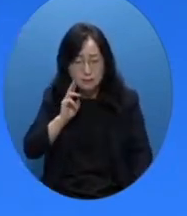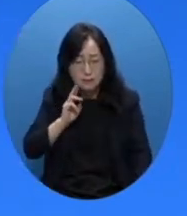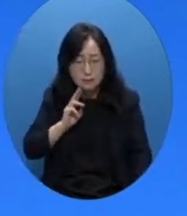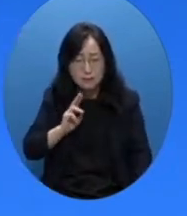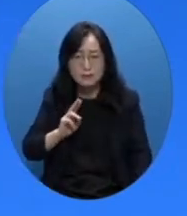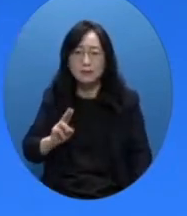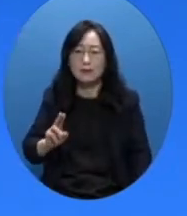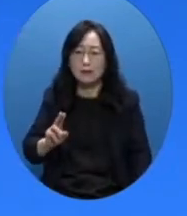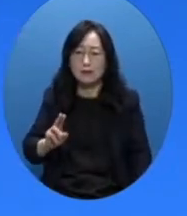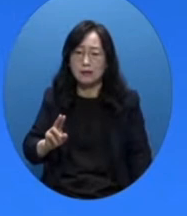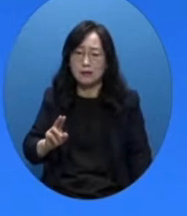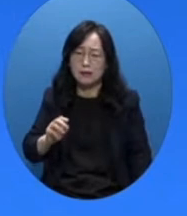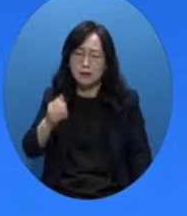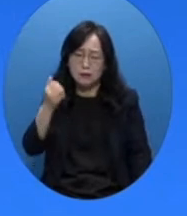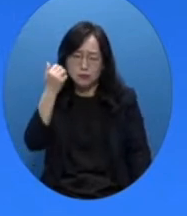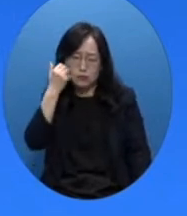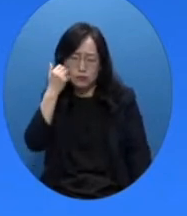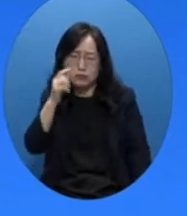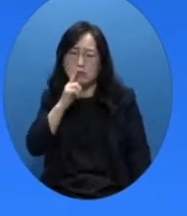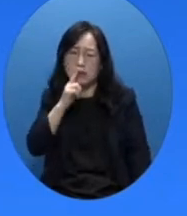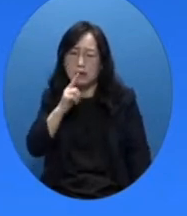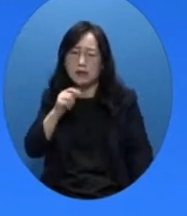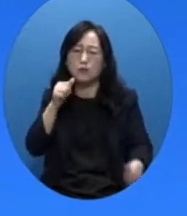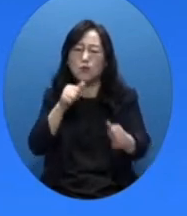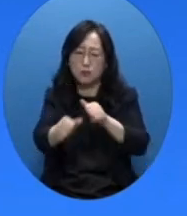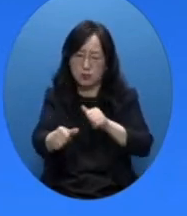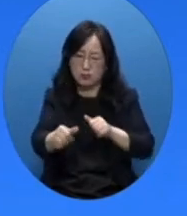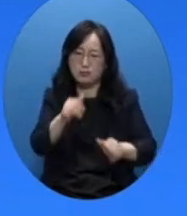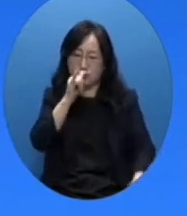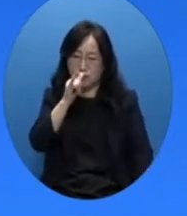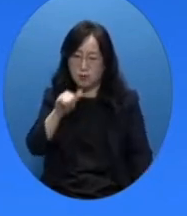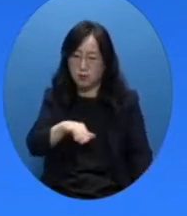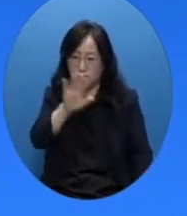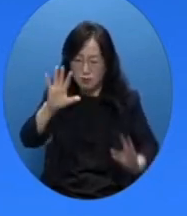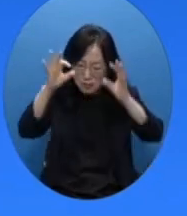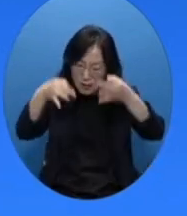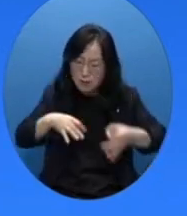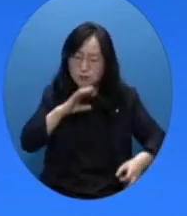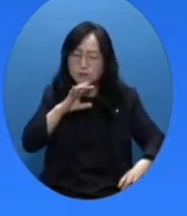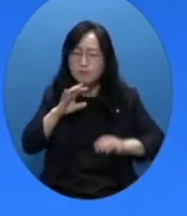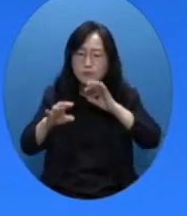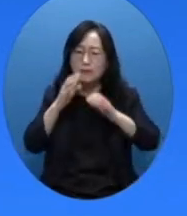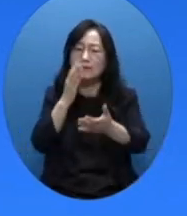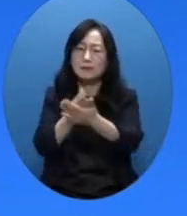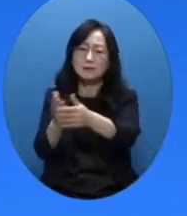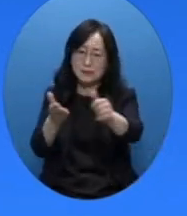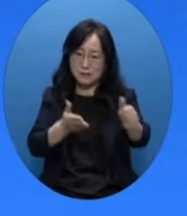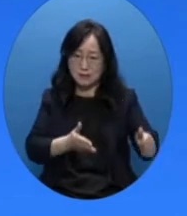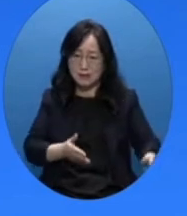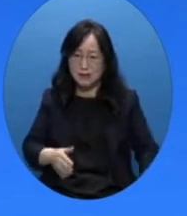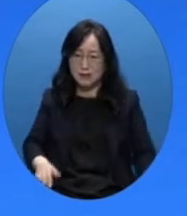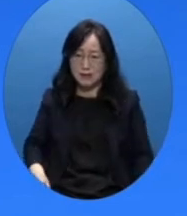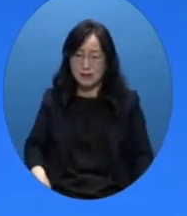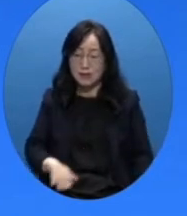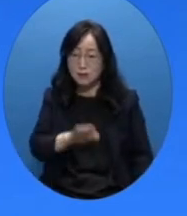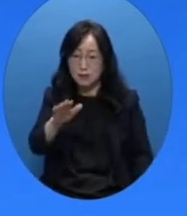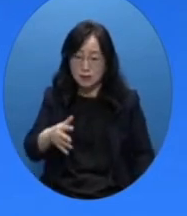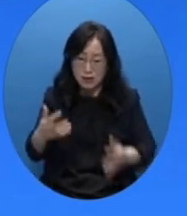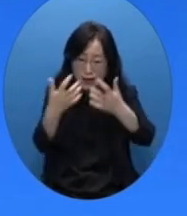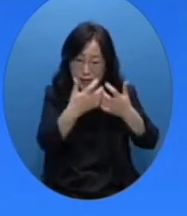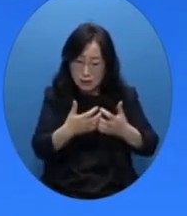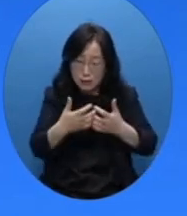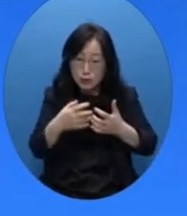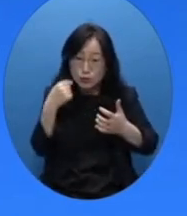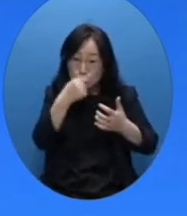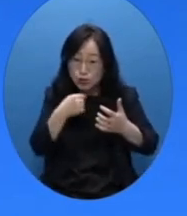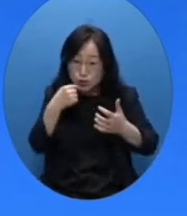한국을 다녀가는 분이 지적할 정도로 우리가 불평분자가 된 것입니다. 여러분, 풍요로움 속에 빈곤이라는 말이 있는데 그것이